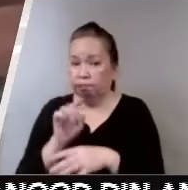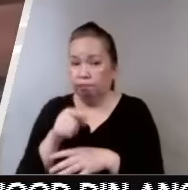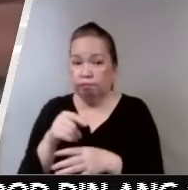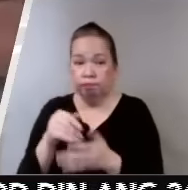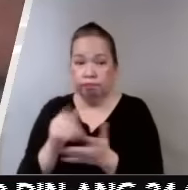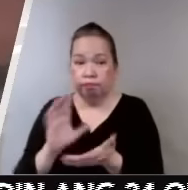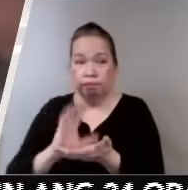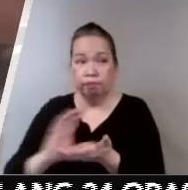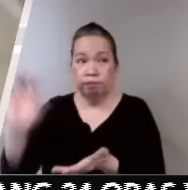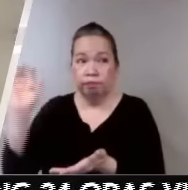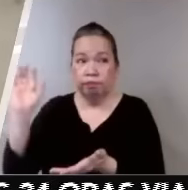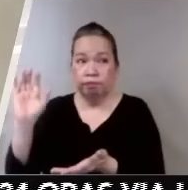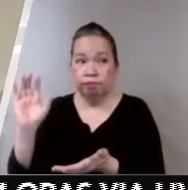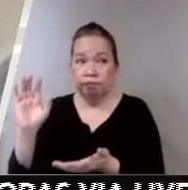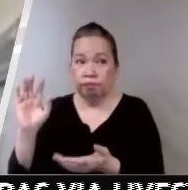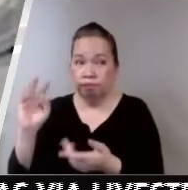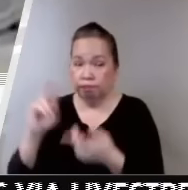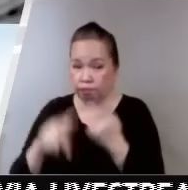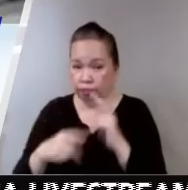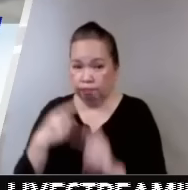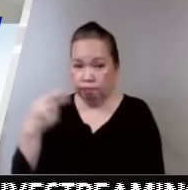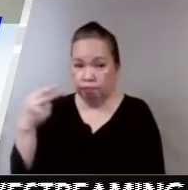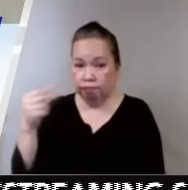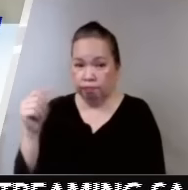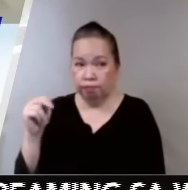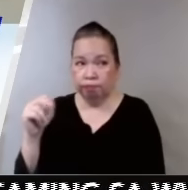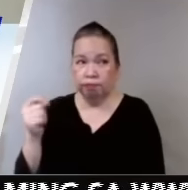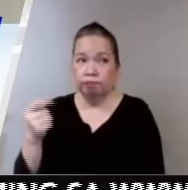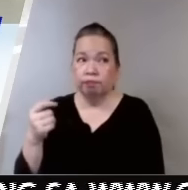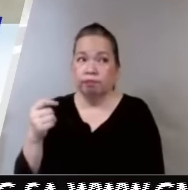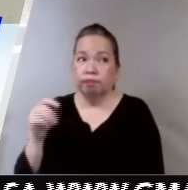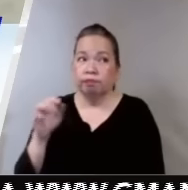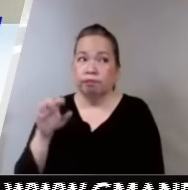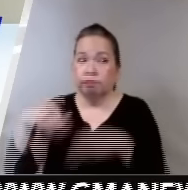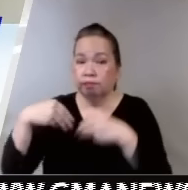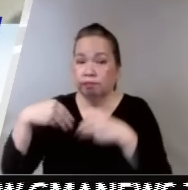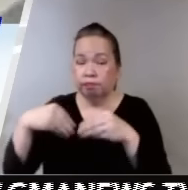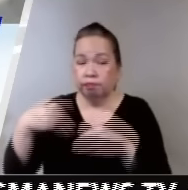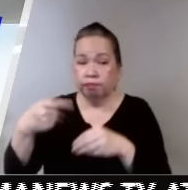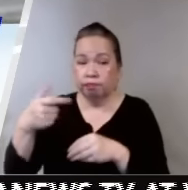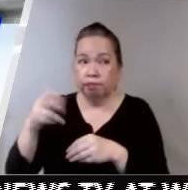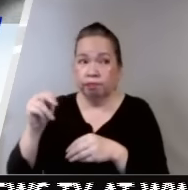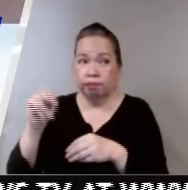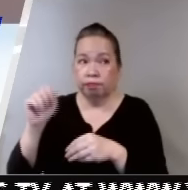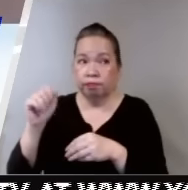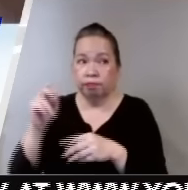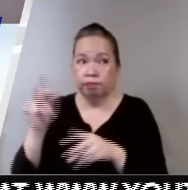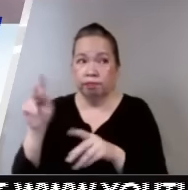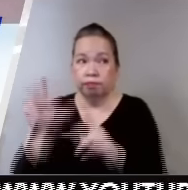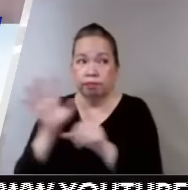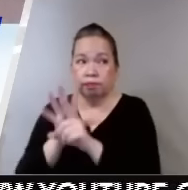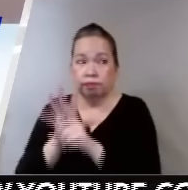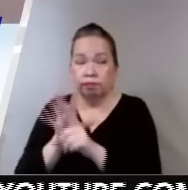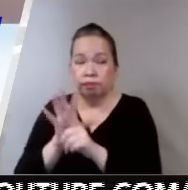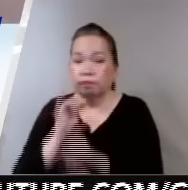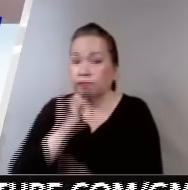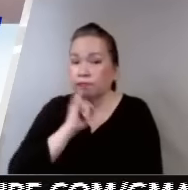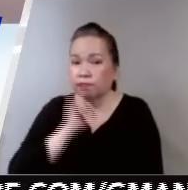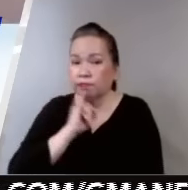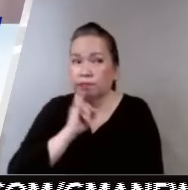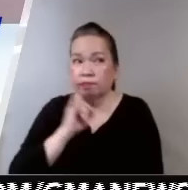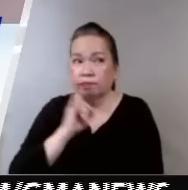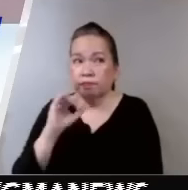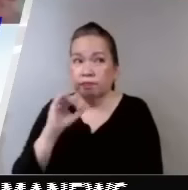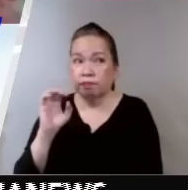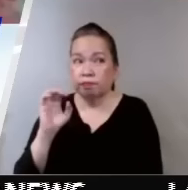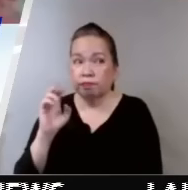partner niyang si Hannah. Sa palengke sa General Santos City, dinudumog ang kanilang ice cream. Pero ang pinakamabentang